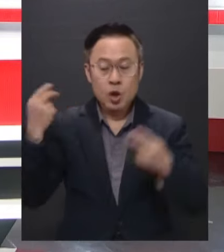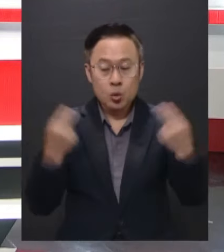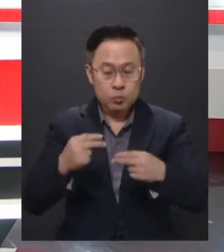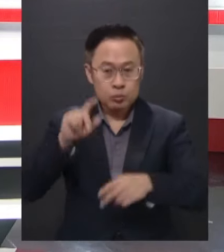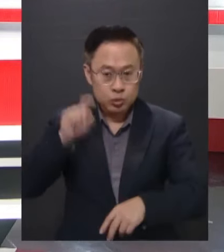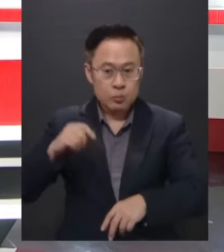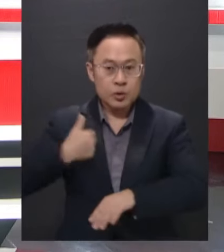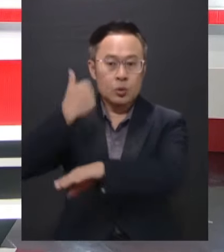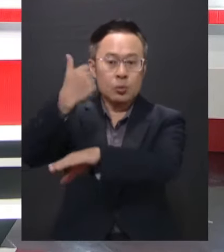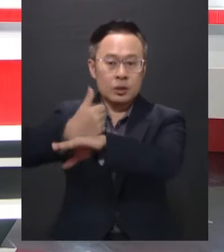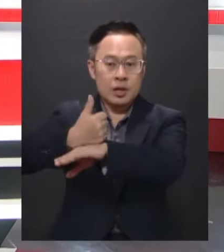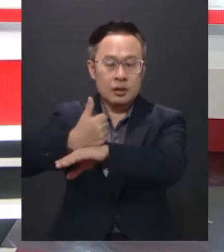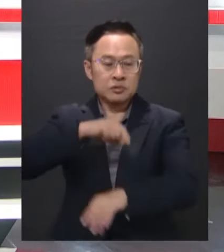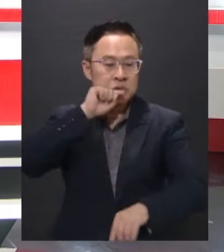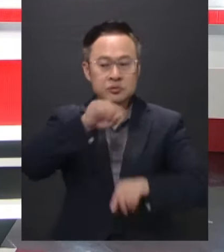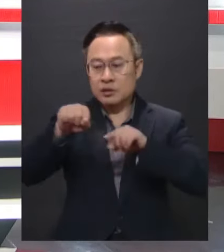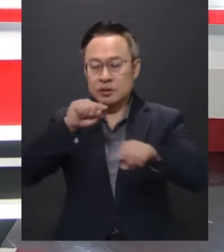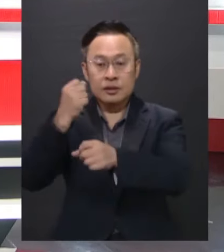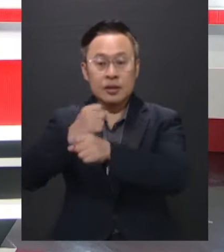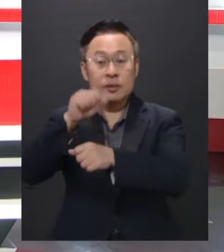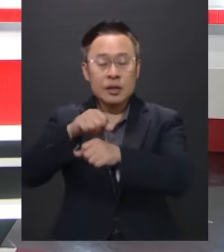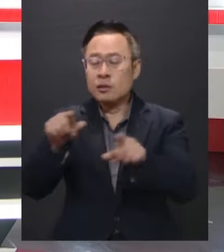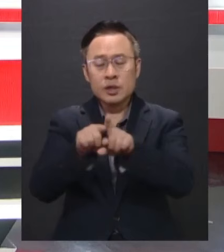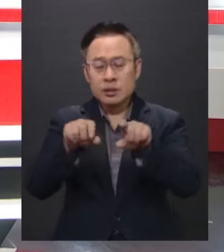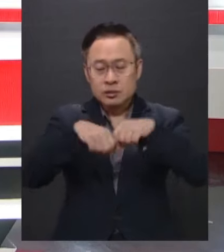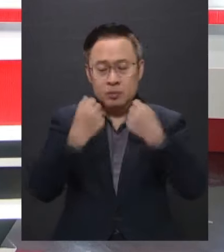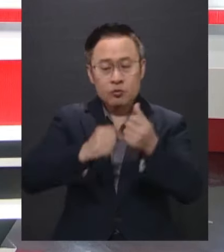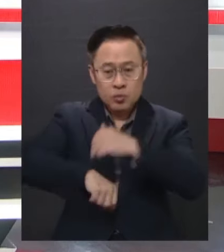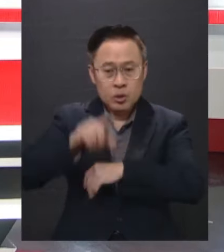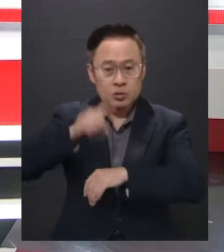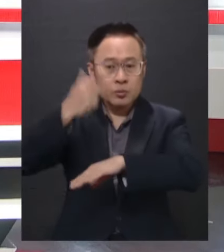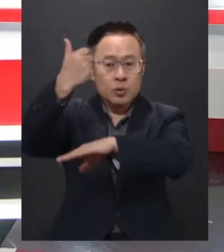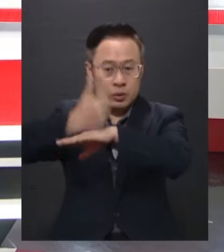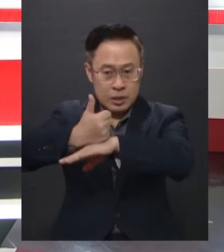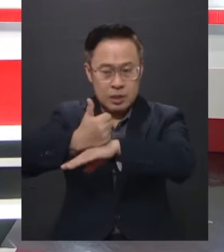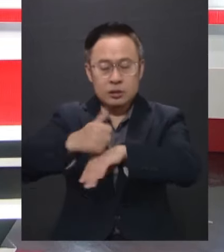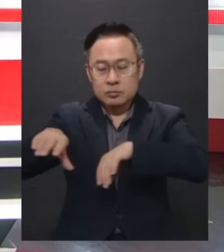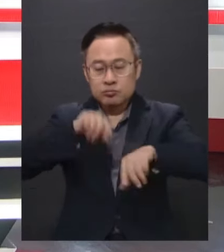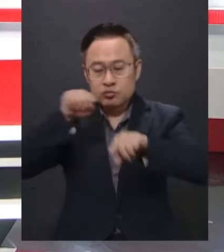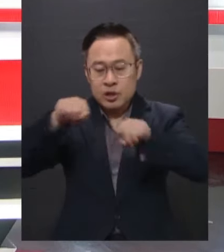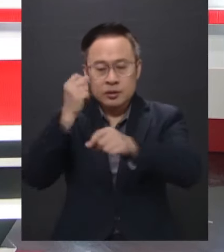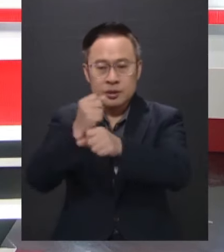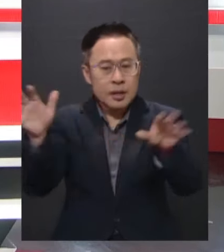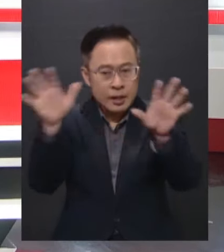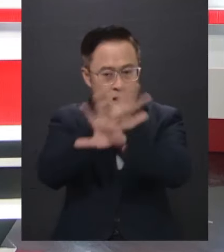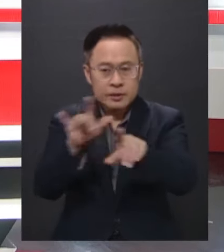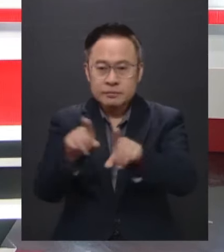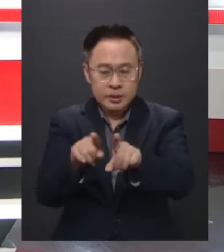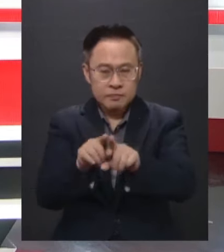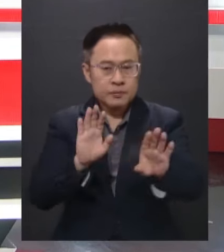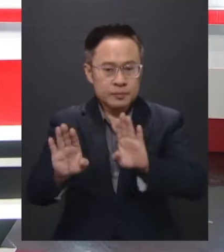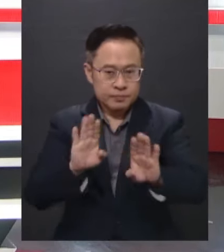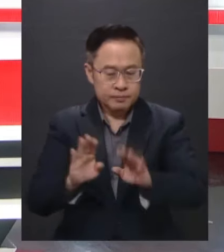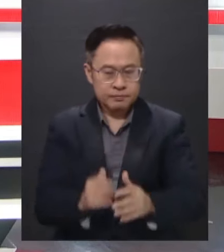ะขยับขยื่นยากก ็ อยากจะให้ได้ทราบกันไปเลยว่าเป็นใครนะคะจะได้ไปกันต่อแล้วก็หวังว่าจะไปในทิศทางที่ดีขึ้นอ